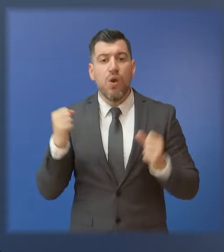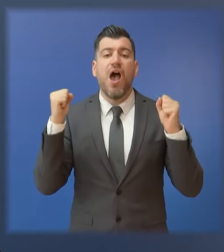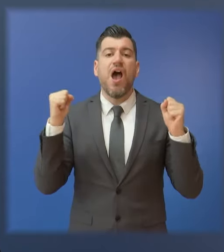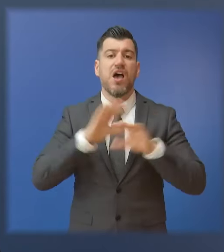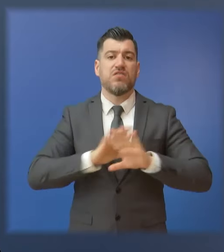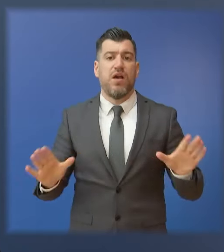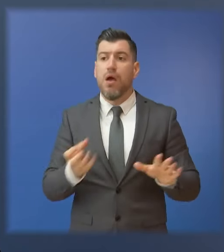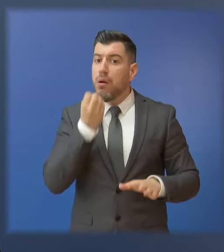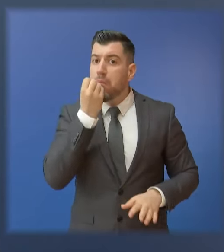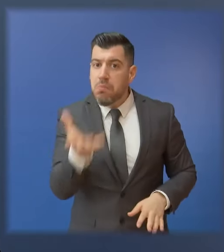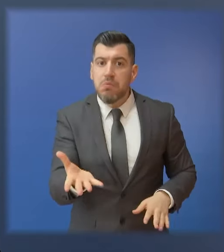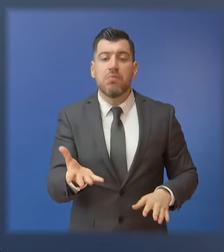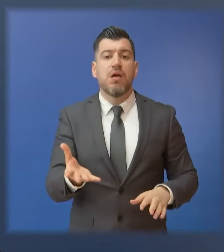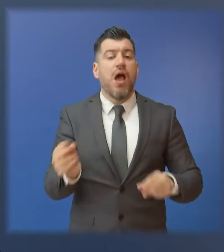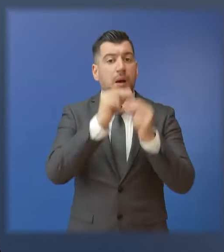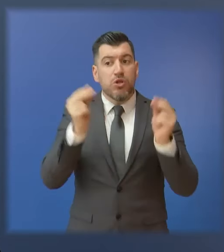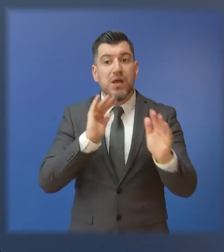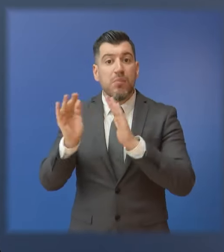της βίας και να προστατευθούν